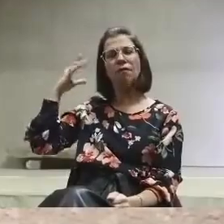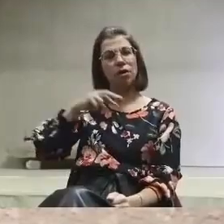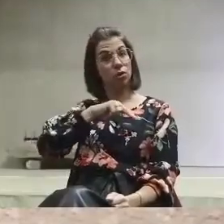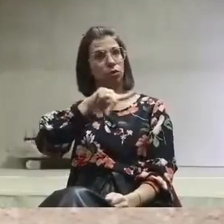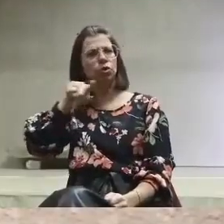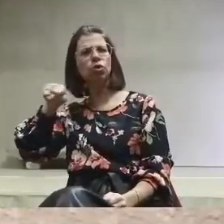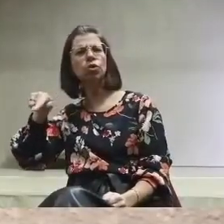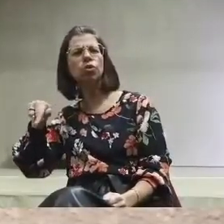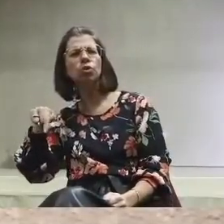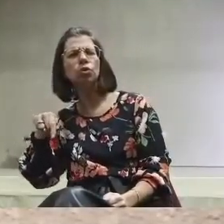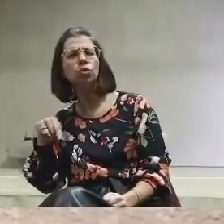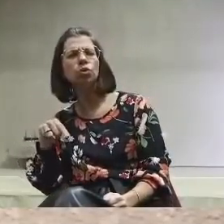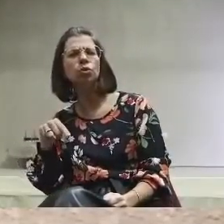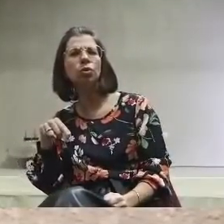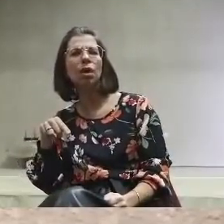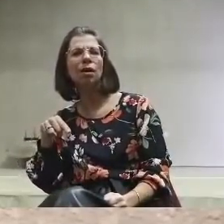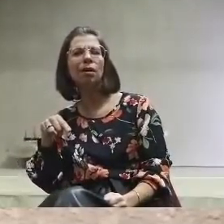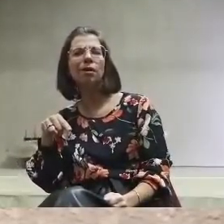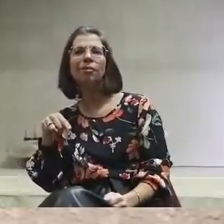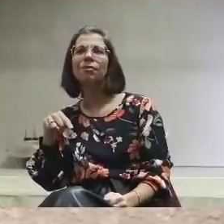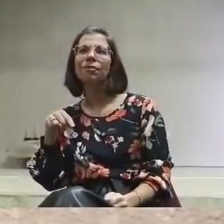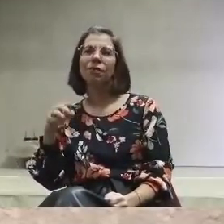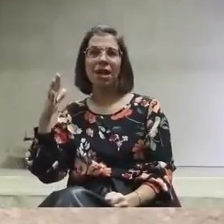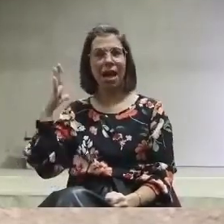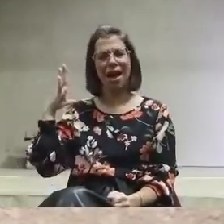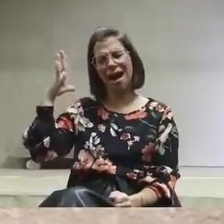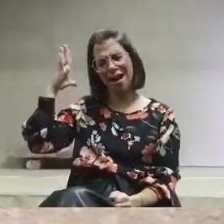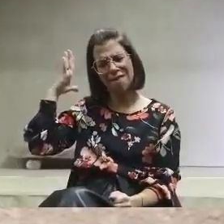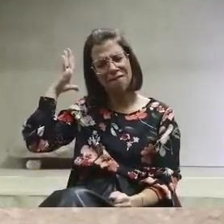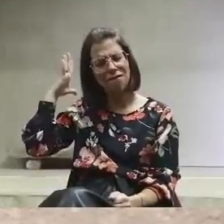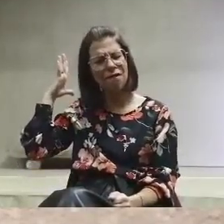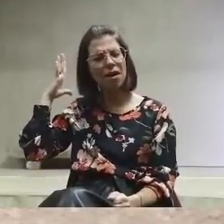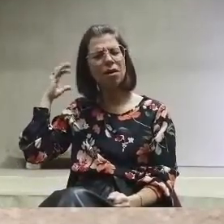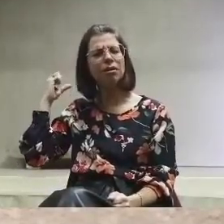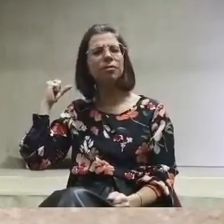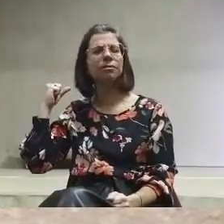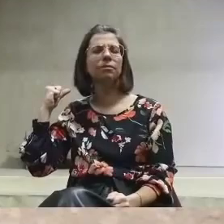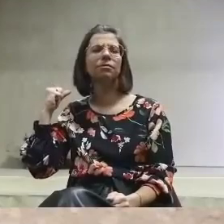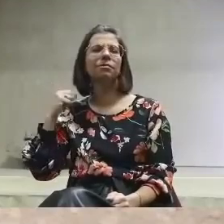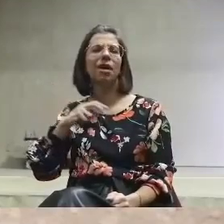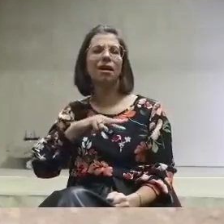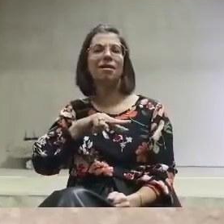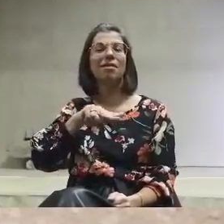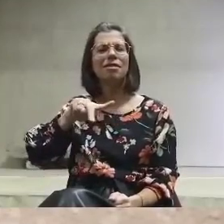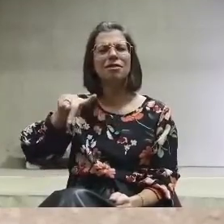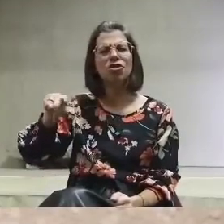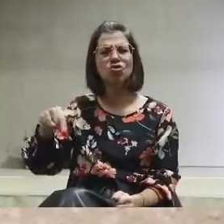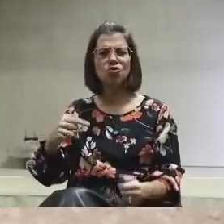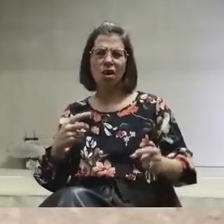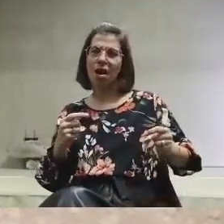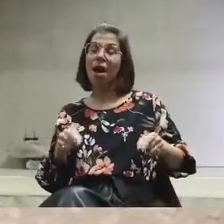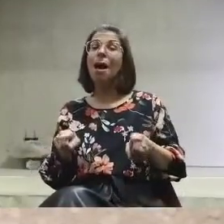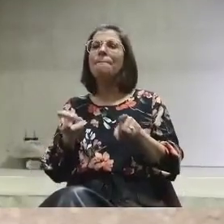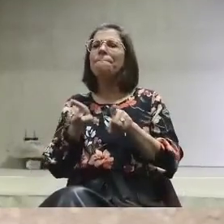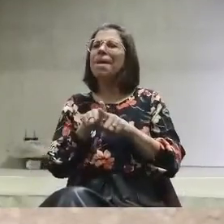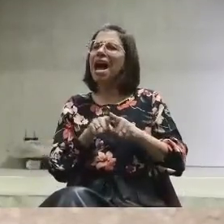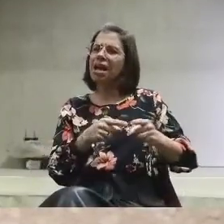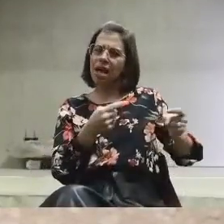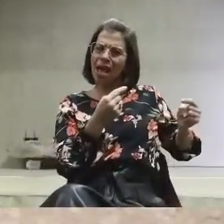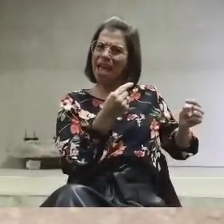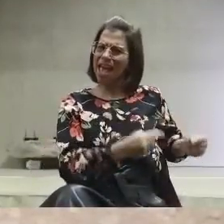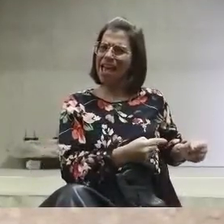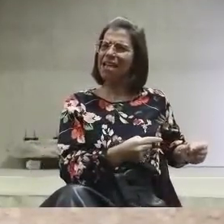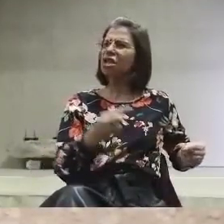autrefois, nous étions, avant notre nouvelle naissance, avant notre conversion, nous étions ennemis de Dieu par nos